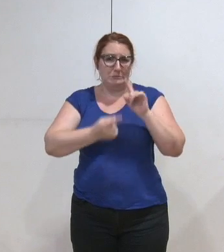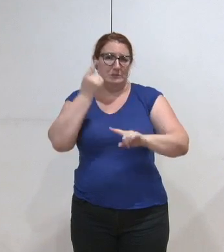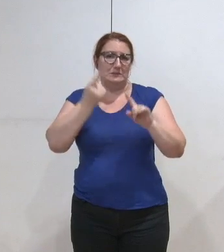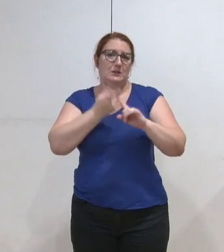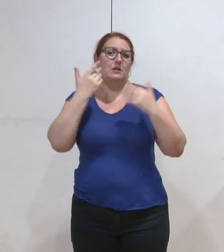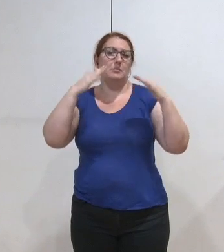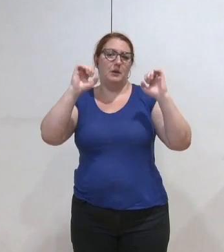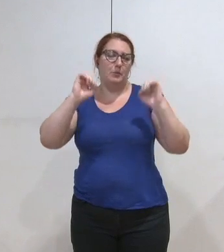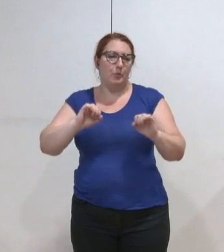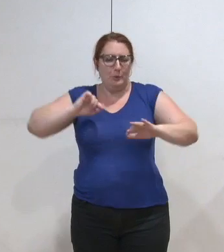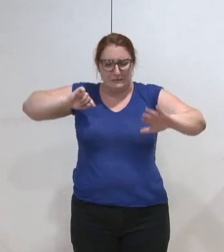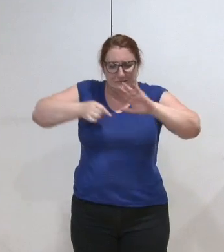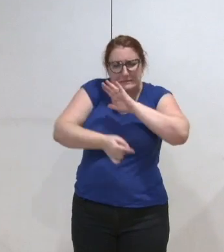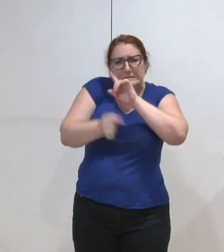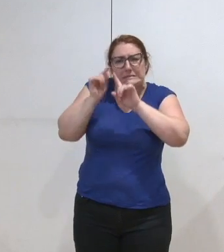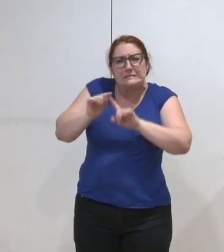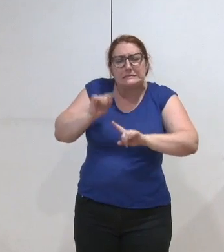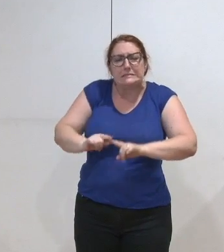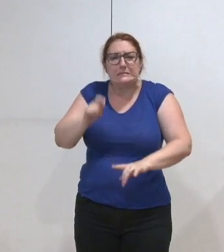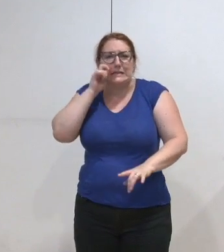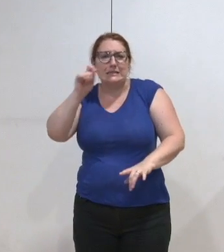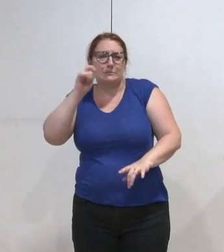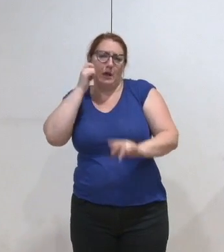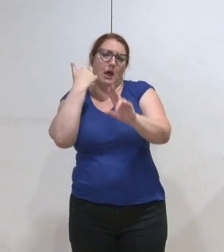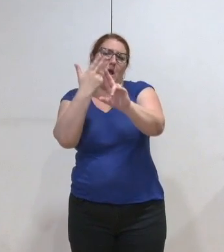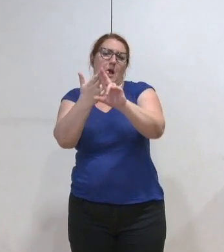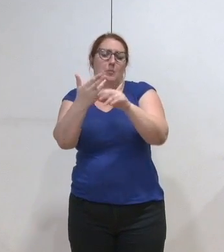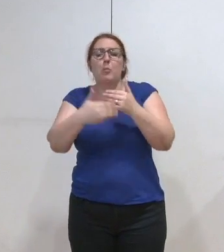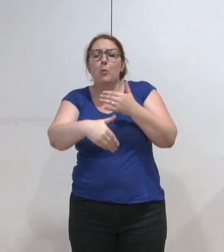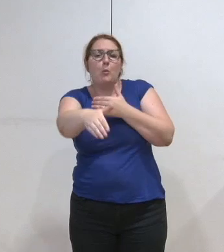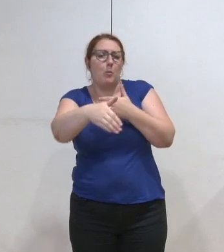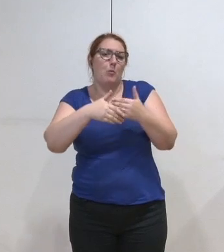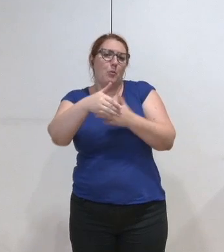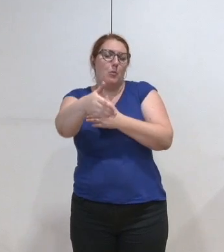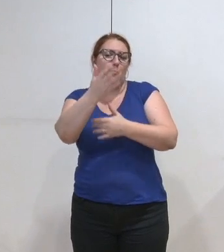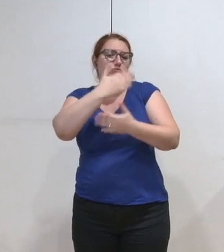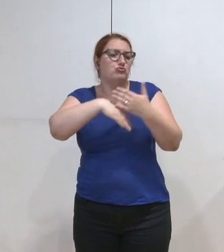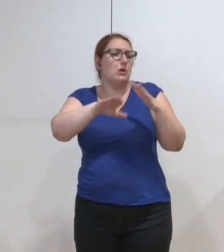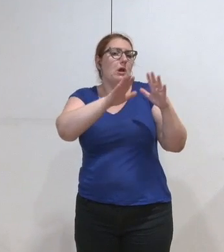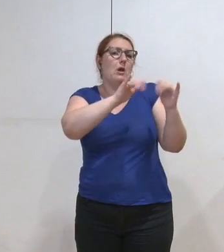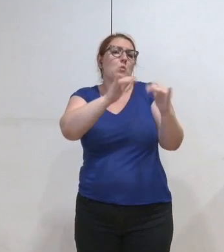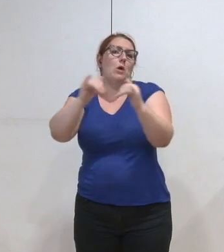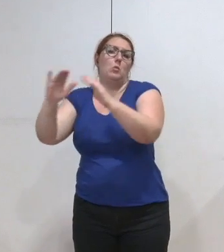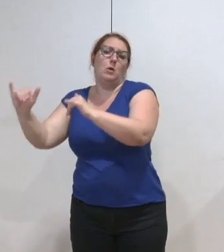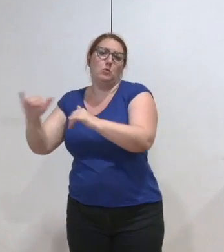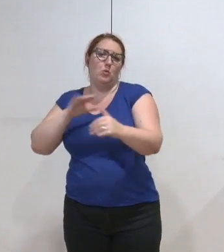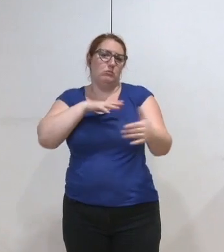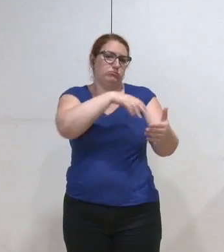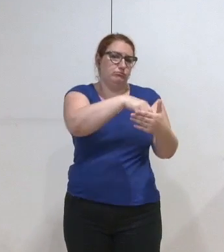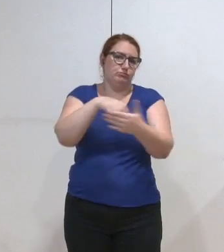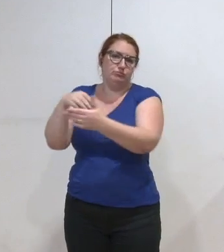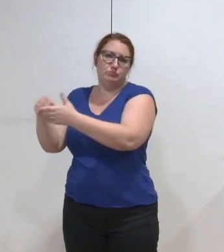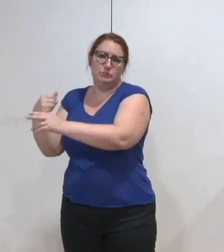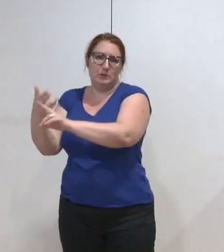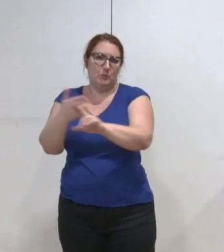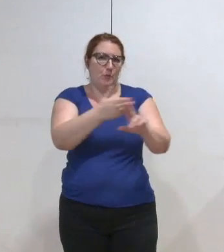réponses plus pointues et plus spécialisés en temps utiles et dans différentes instances ce que je tiens